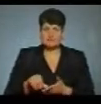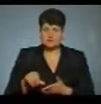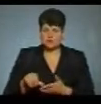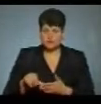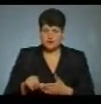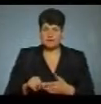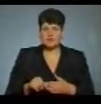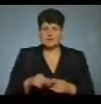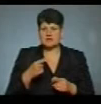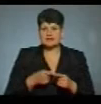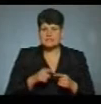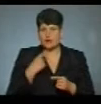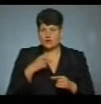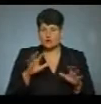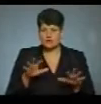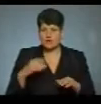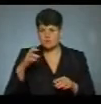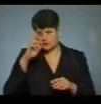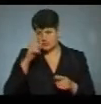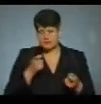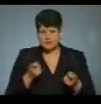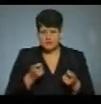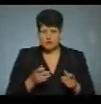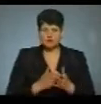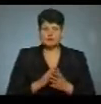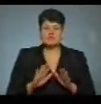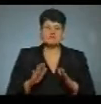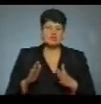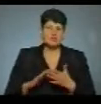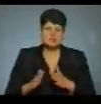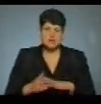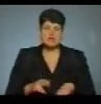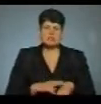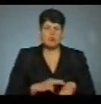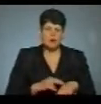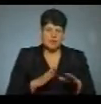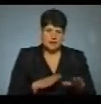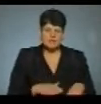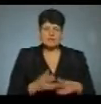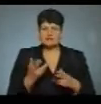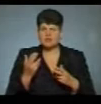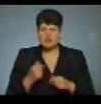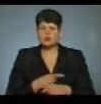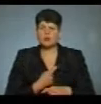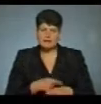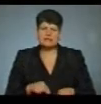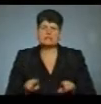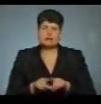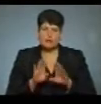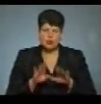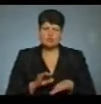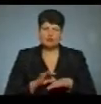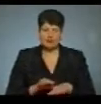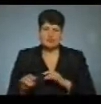про це говорить голова обласної державної адміністрації, це служба надзвичайних ситуацій, це і поліція. Звичайно, медики також проводять